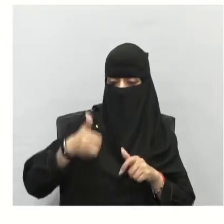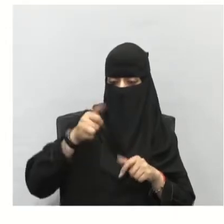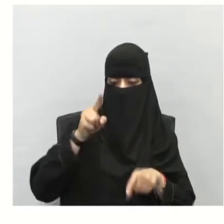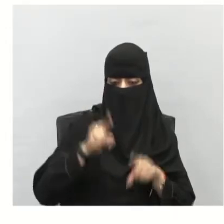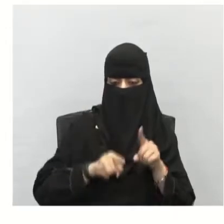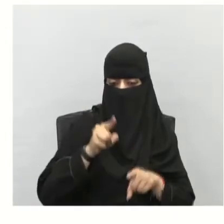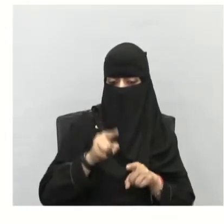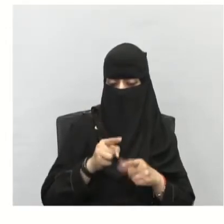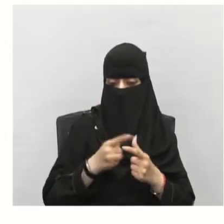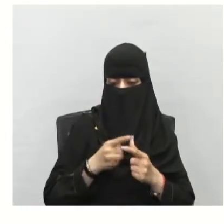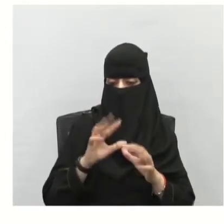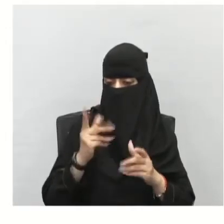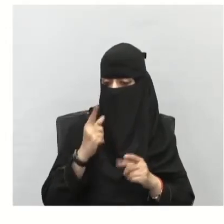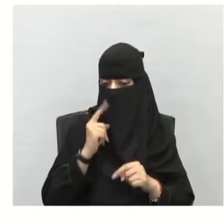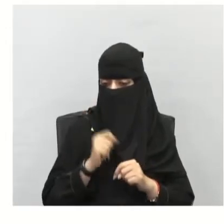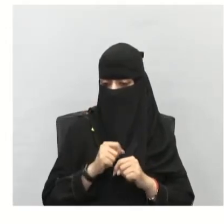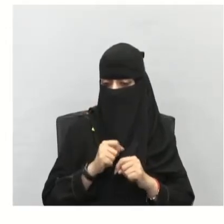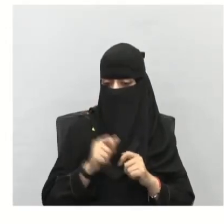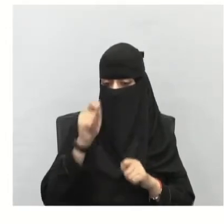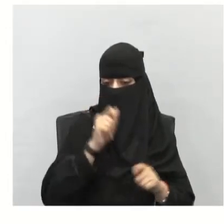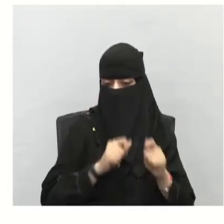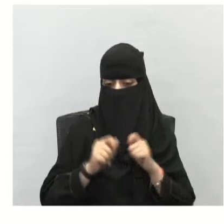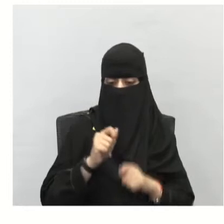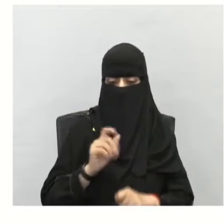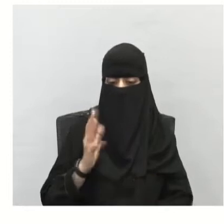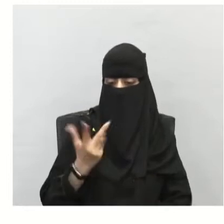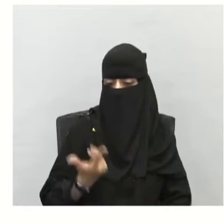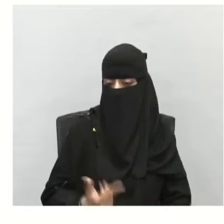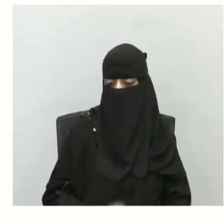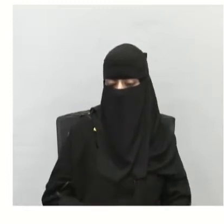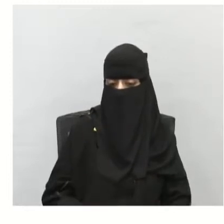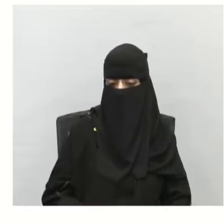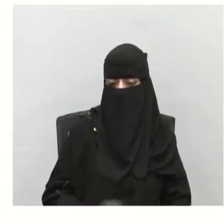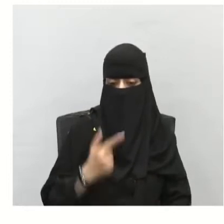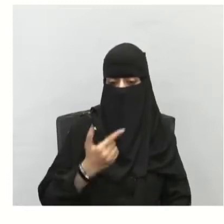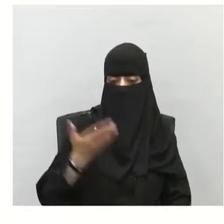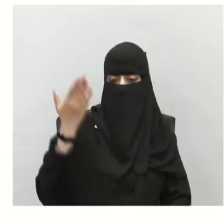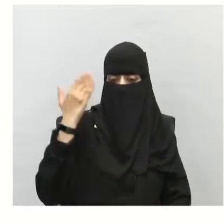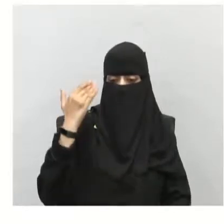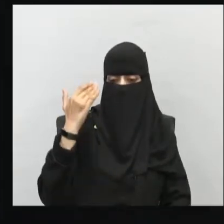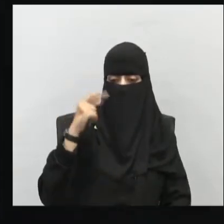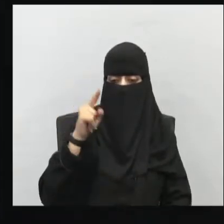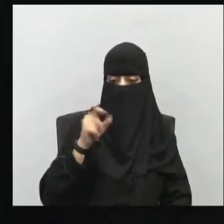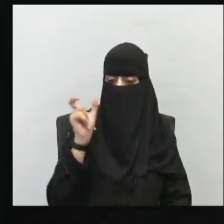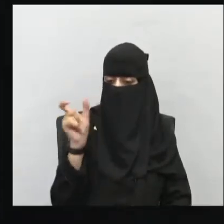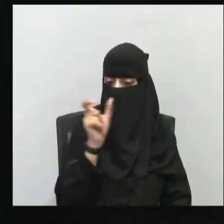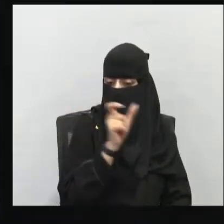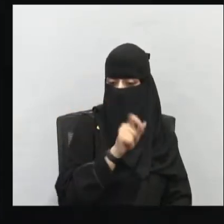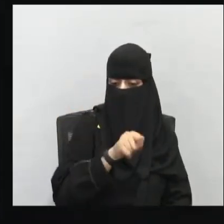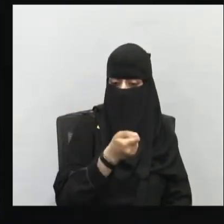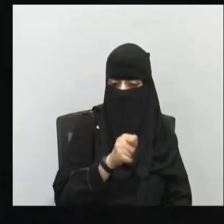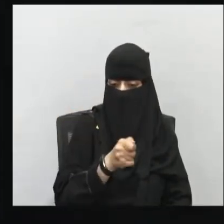الفرق تدل على أي عملية؟ لاحظوا تعلمنا سابقا الكلمات